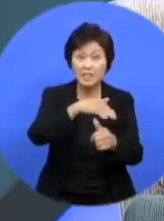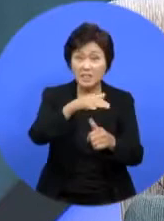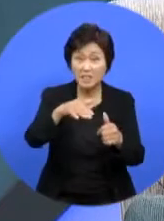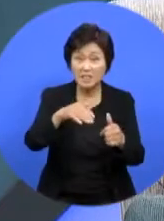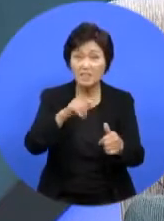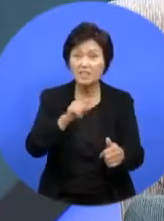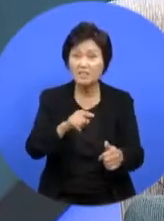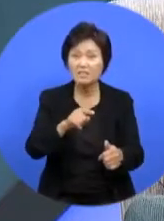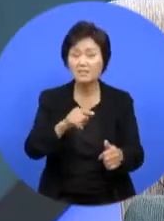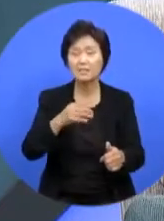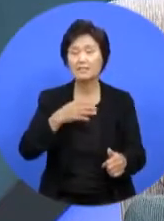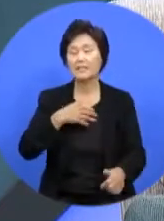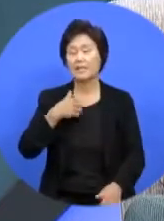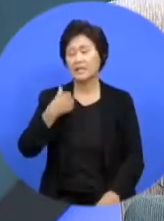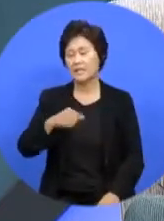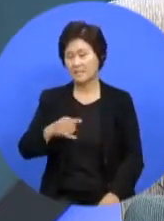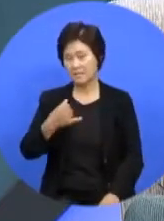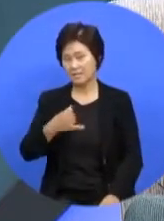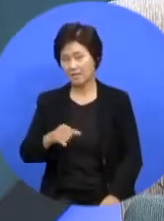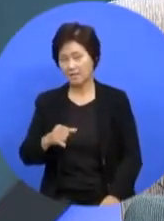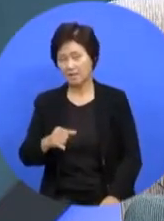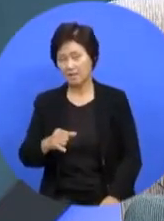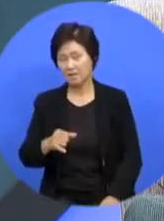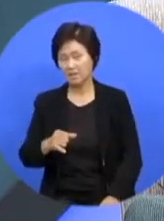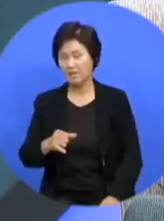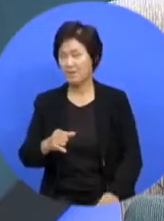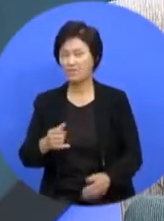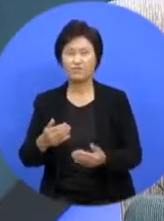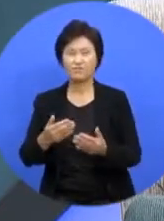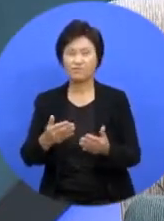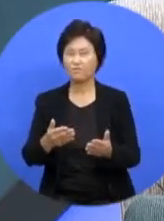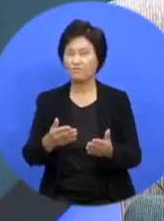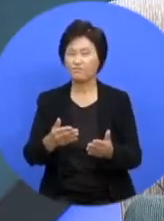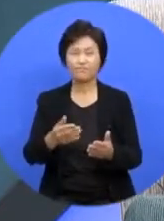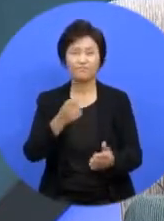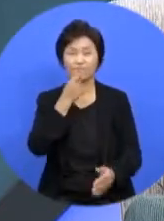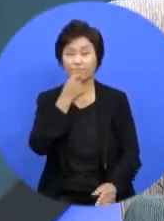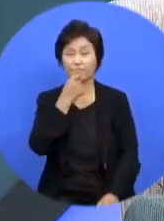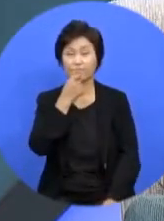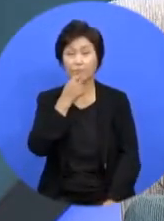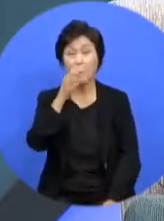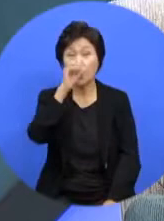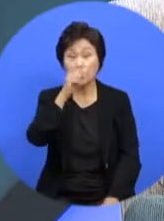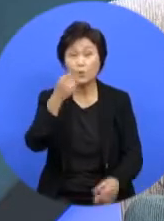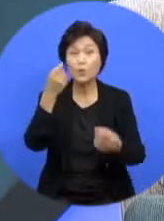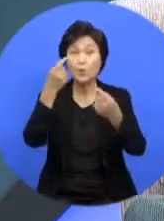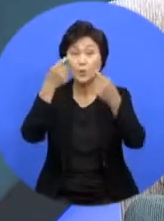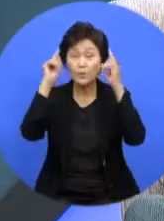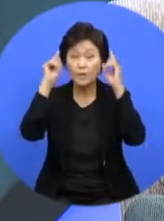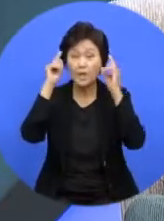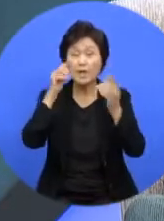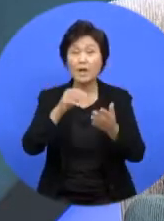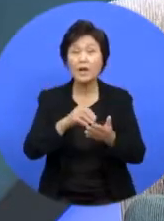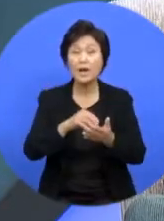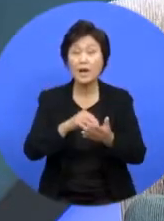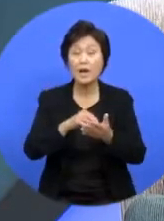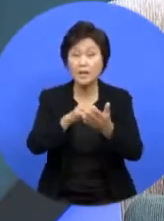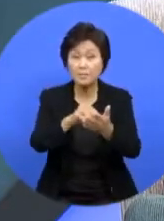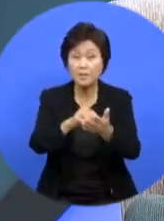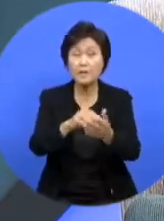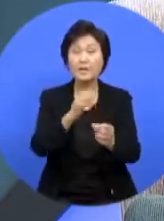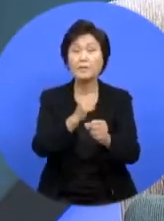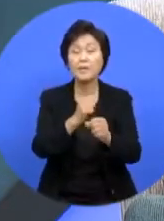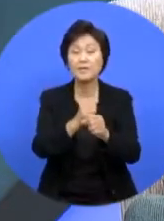아이한테는 저는 뭐 지금 이제 저 목사님께서 아까 전에 좋은 대학을 보내는 그런 학교라는 생각보다는 이